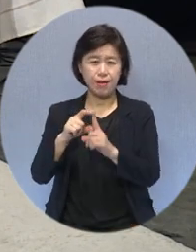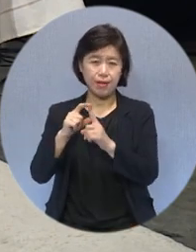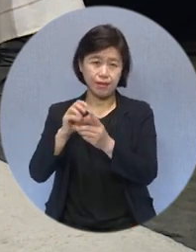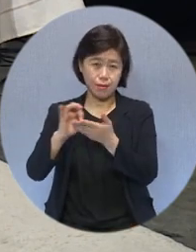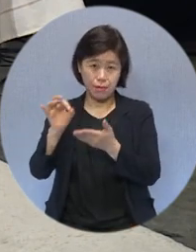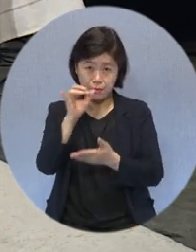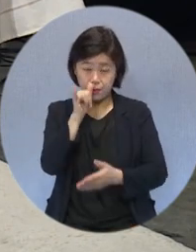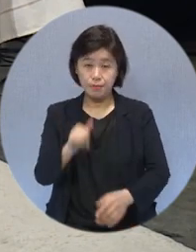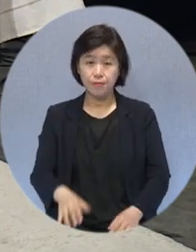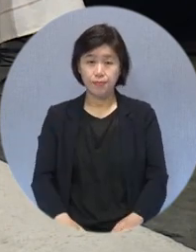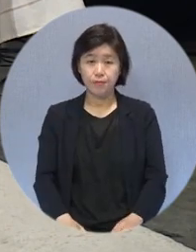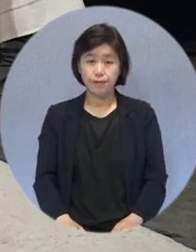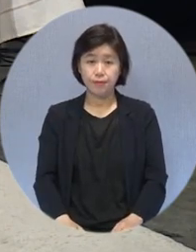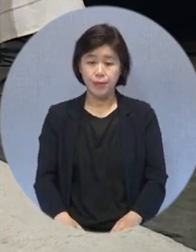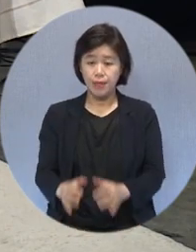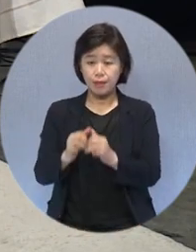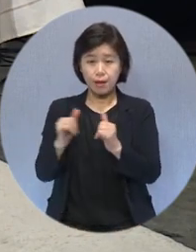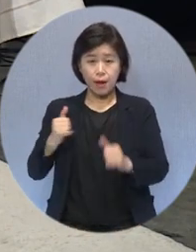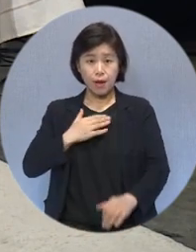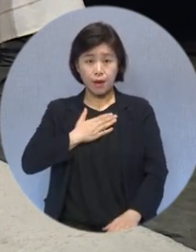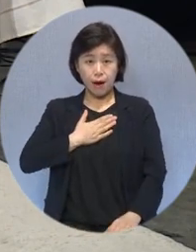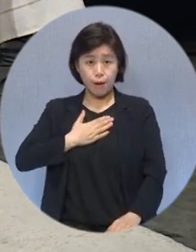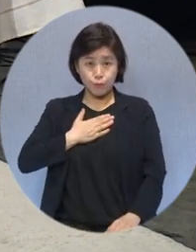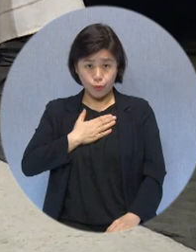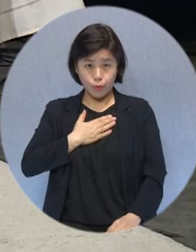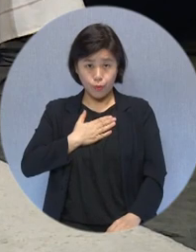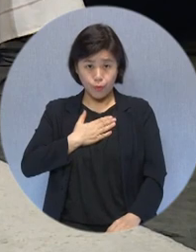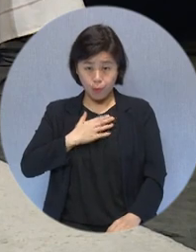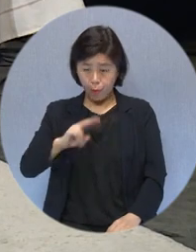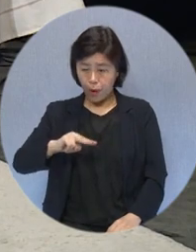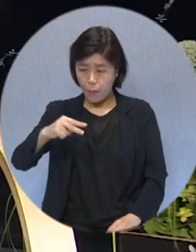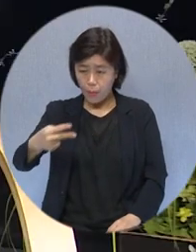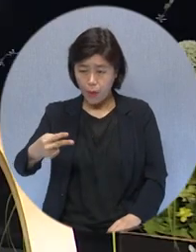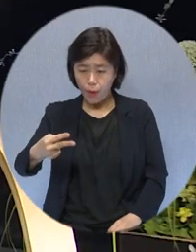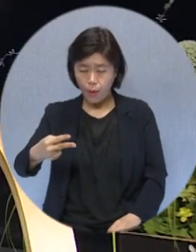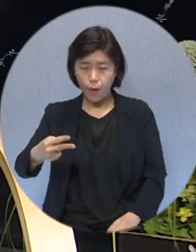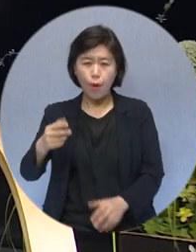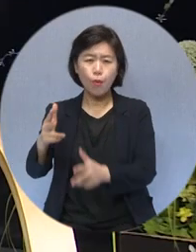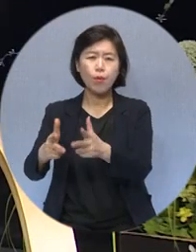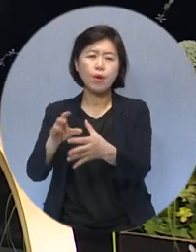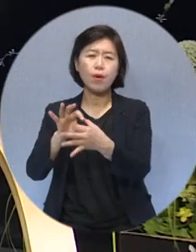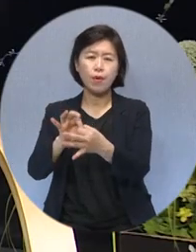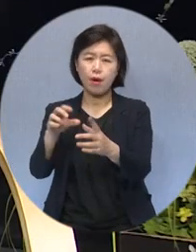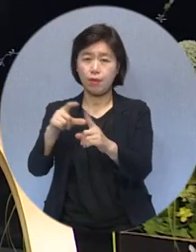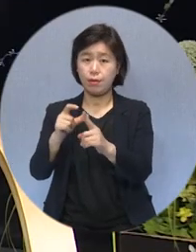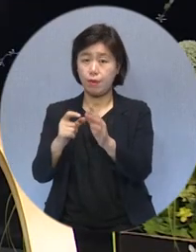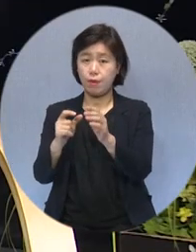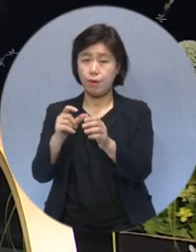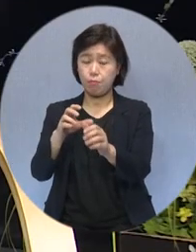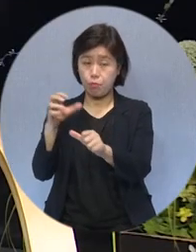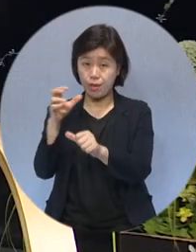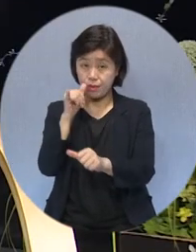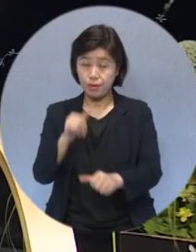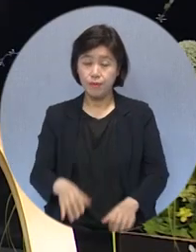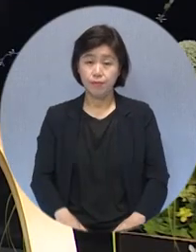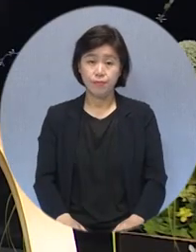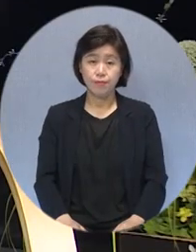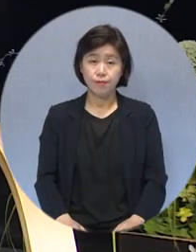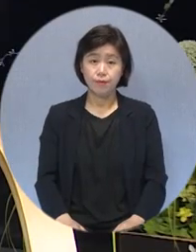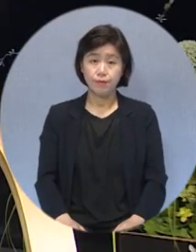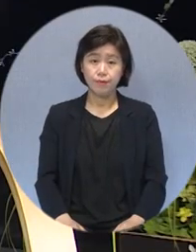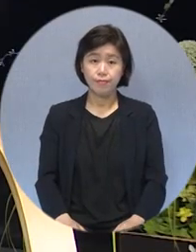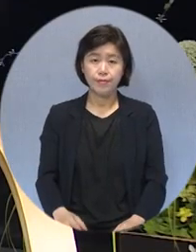산업용어로 말하는데 오히려 따뜻하게 느껴집니다. 처녀는 빗소리로 이어진 생은